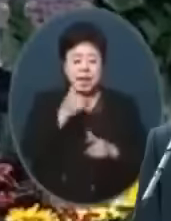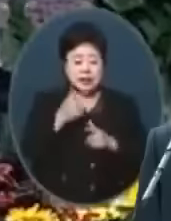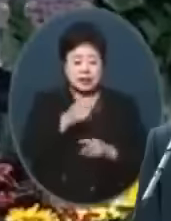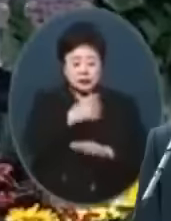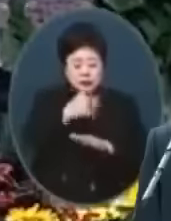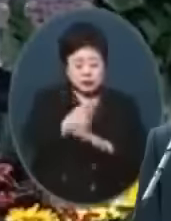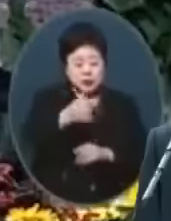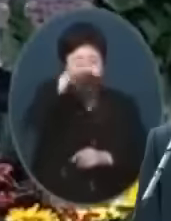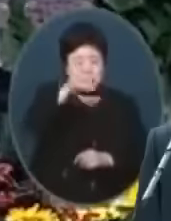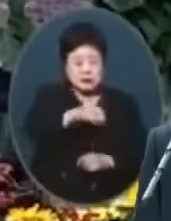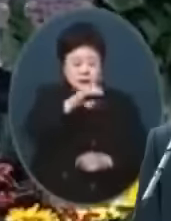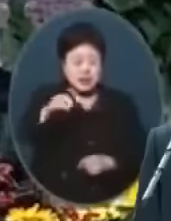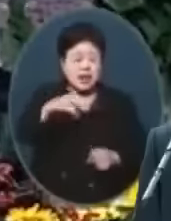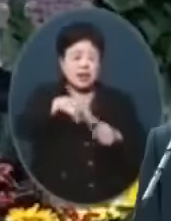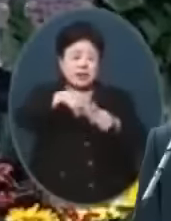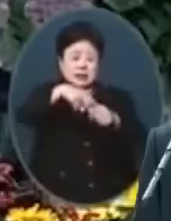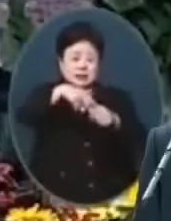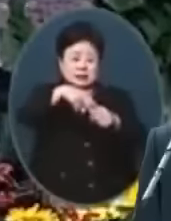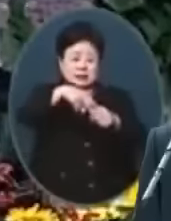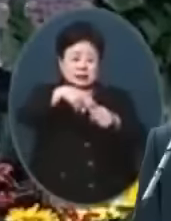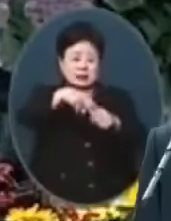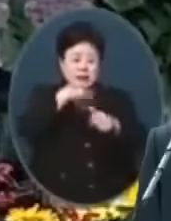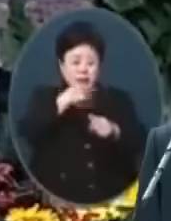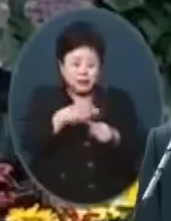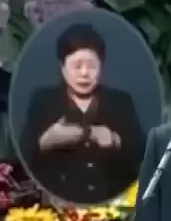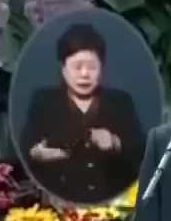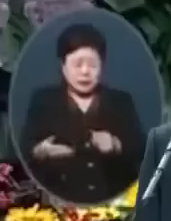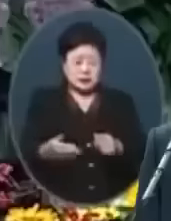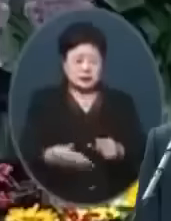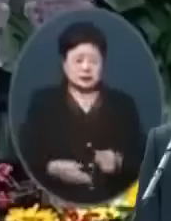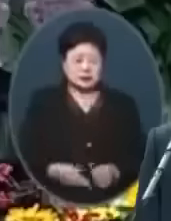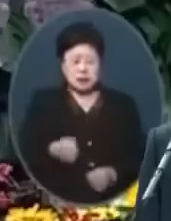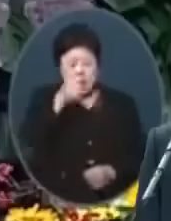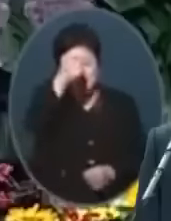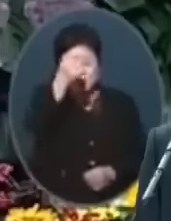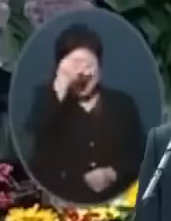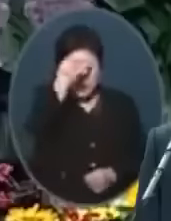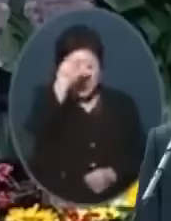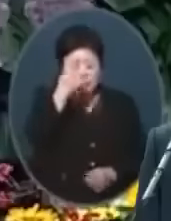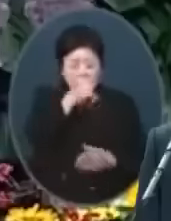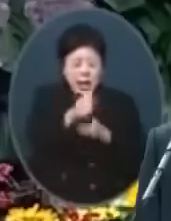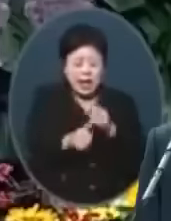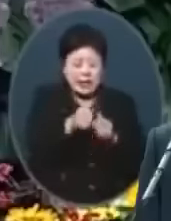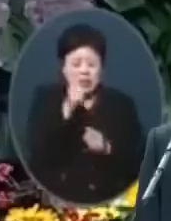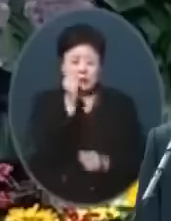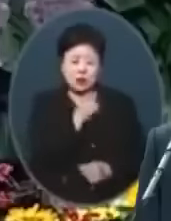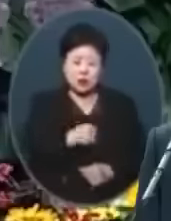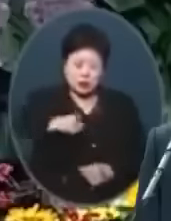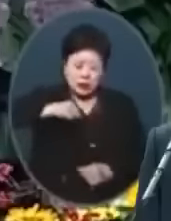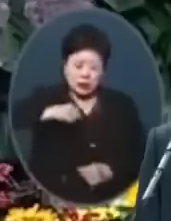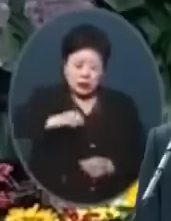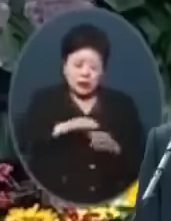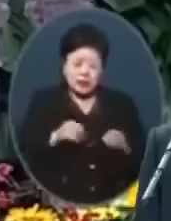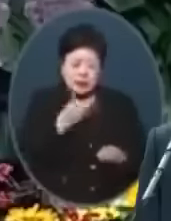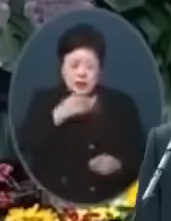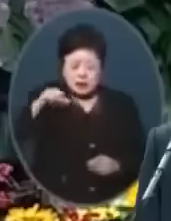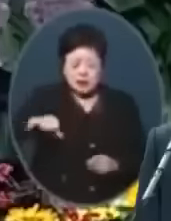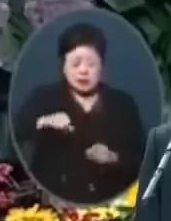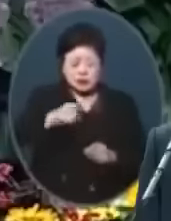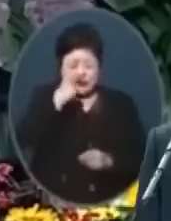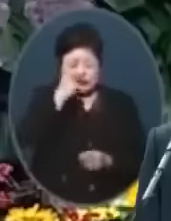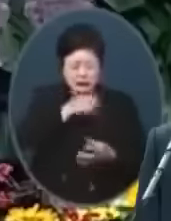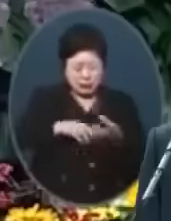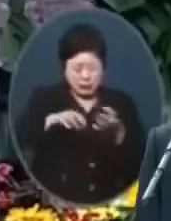예수 그리스도의 십자가에 달려 피를 흘린 것은 아담과 하와가 하나님 거역하고 땅은 저주를 받아